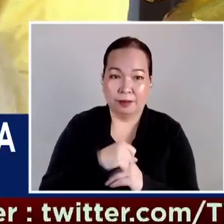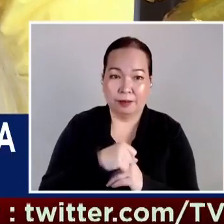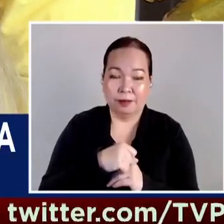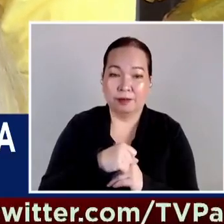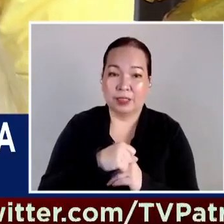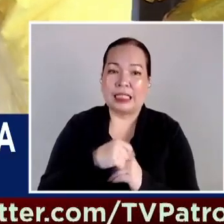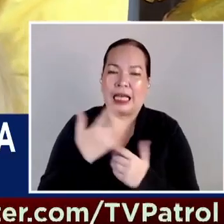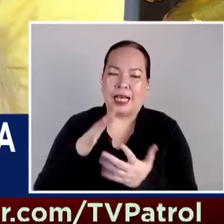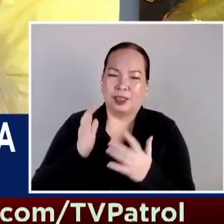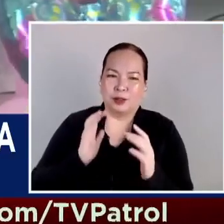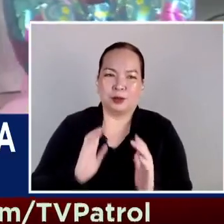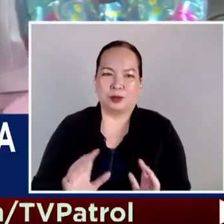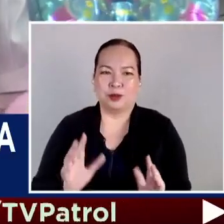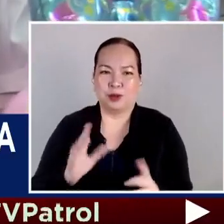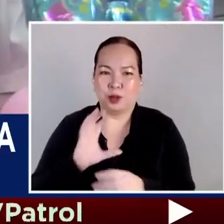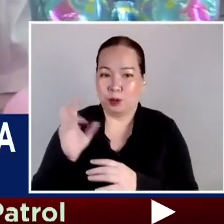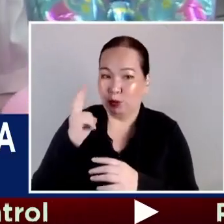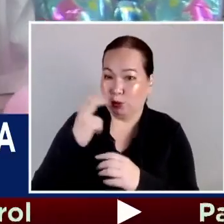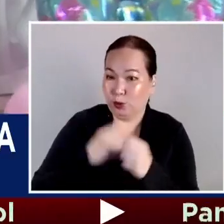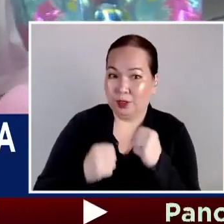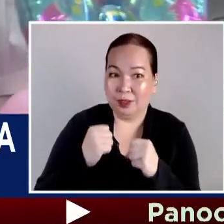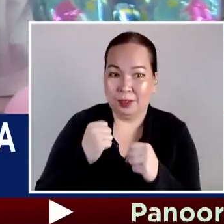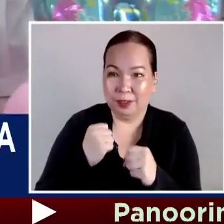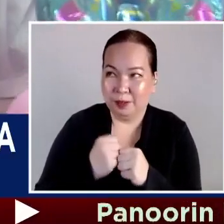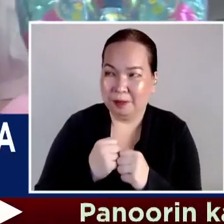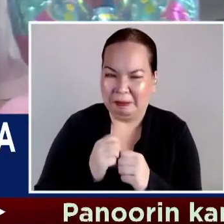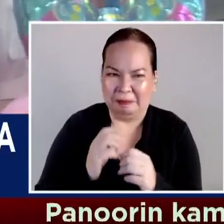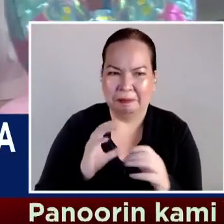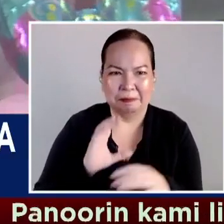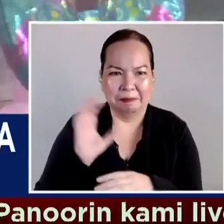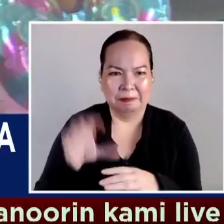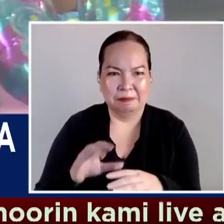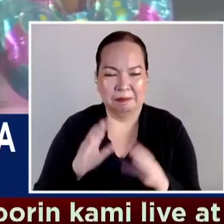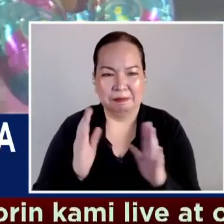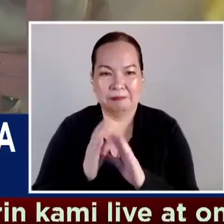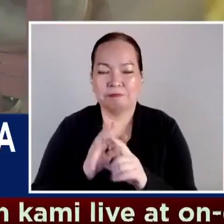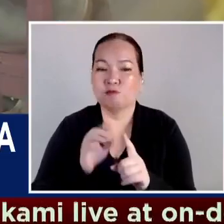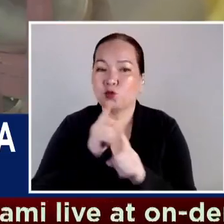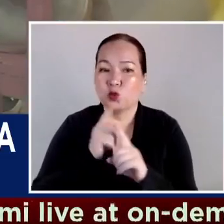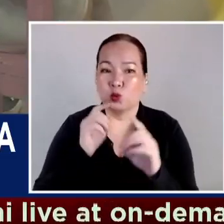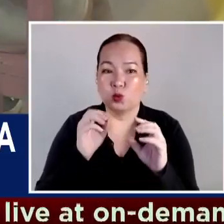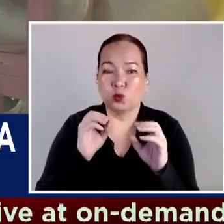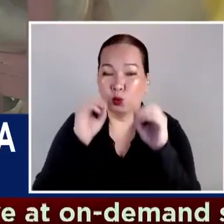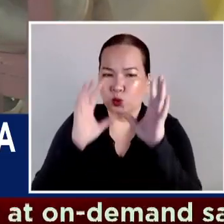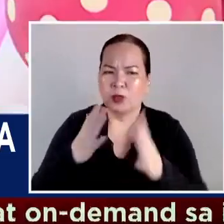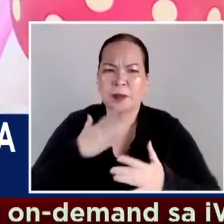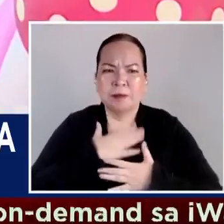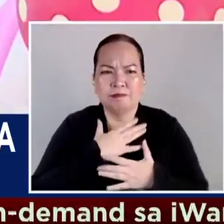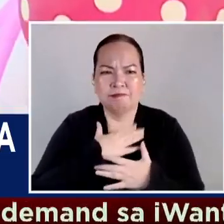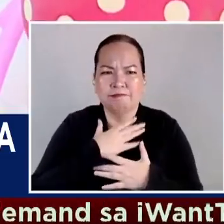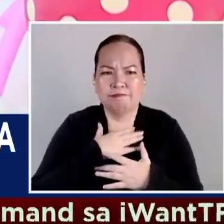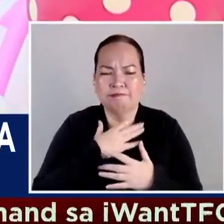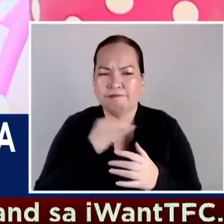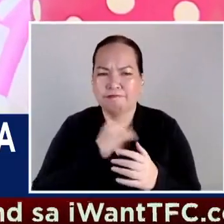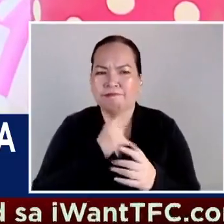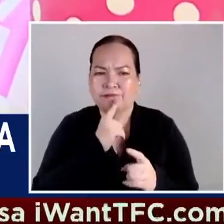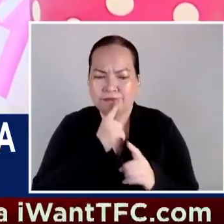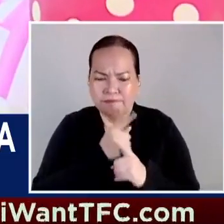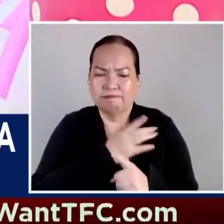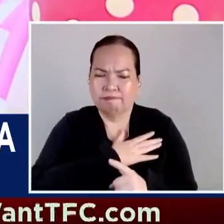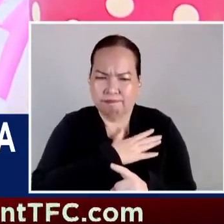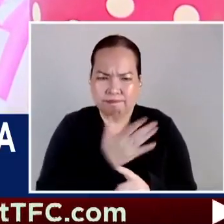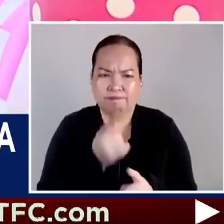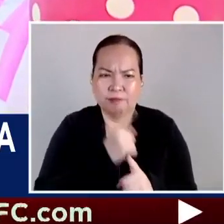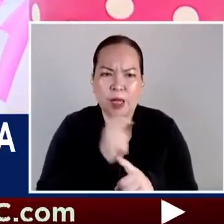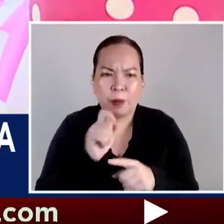nairaos namin yung buong 2 years. Aminado ang mga gurong mahalagang mahasa ang kinder students, lalo't ito ang pundasyon